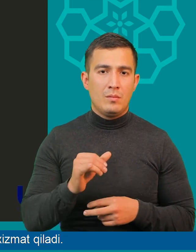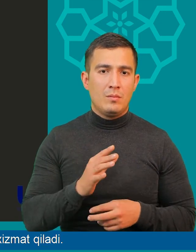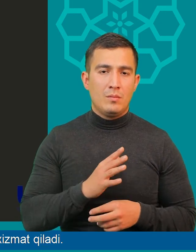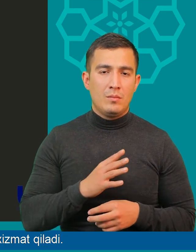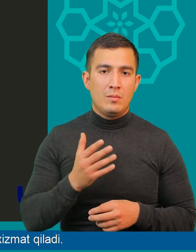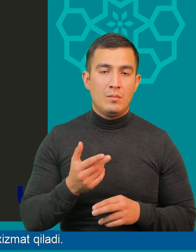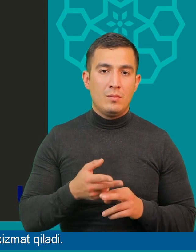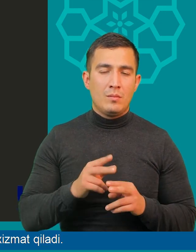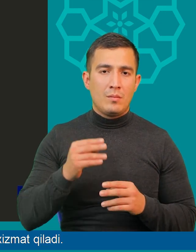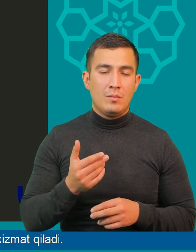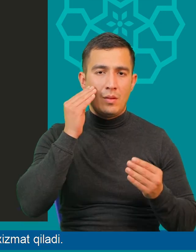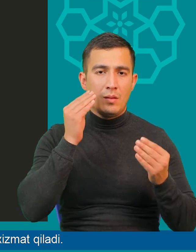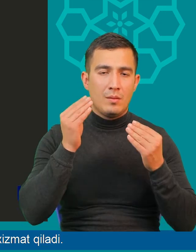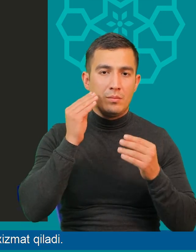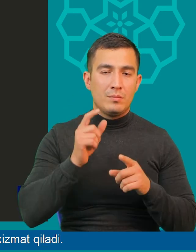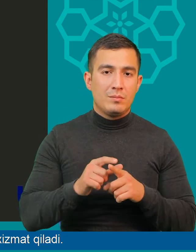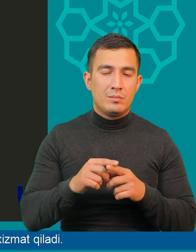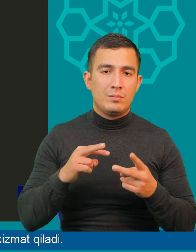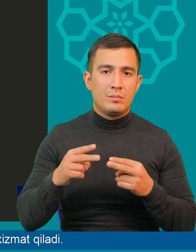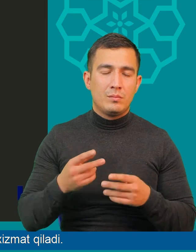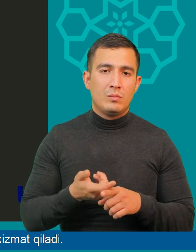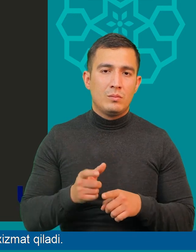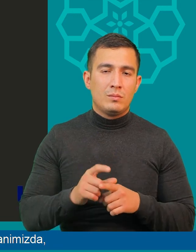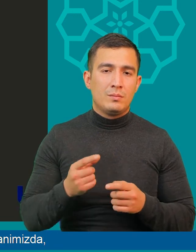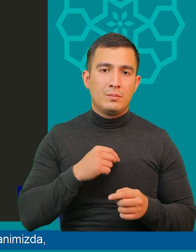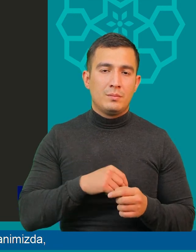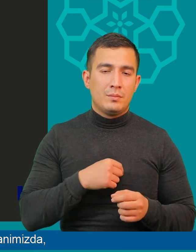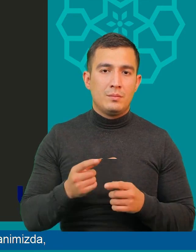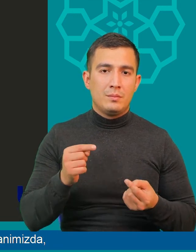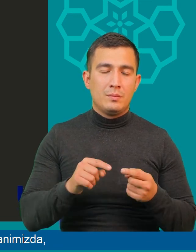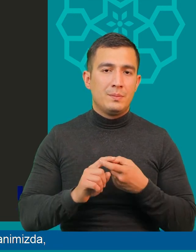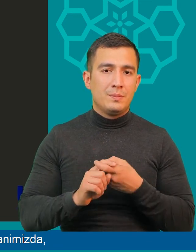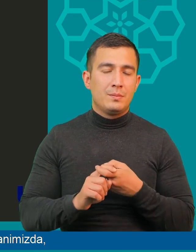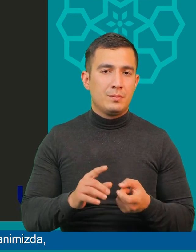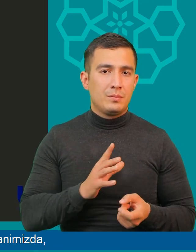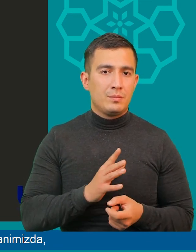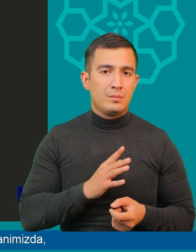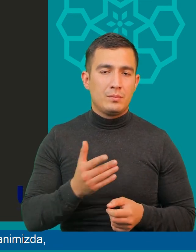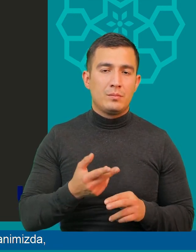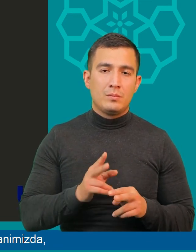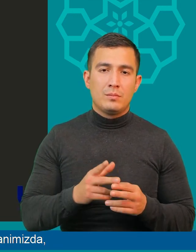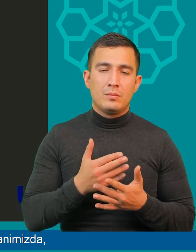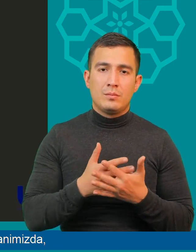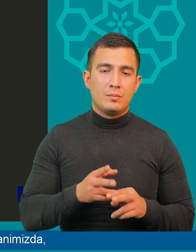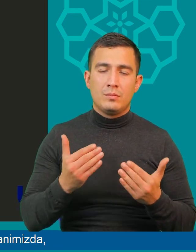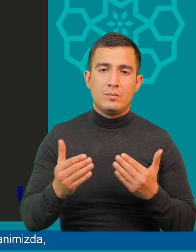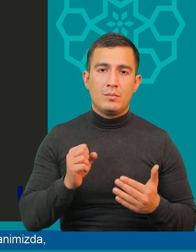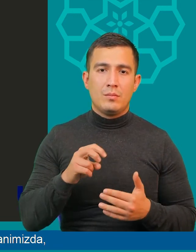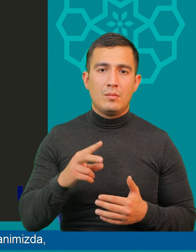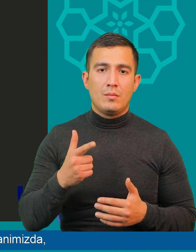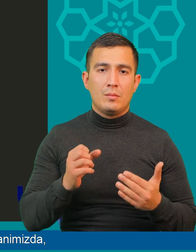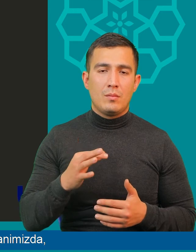mantiqiy ifodalarni bir-biri bilan bog'lash uchun xizmat qiladi. Ya'ni biz tarmoqlanish